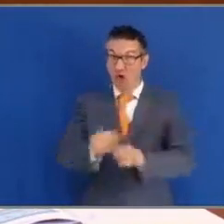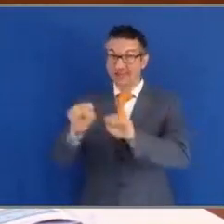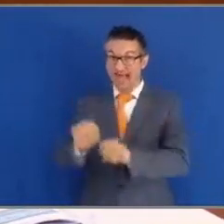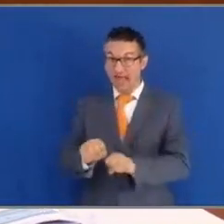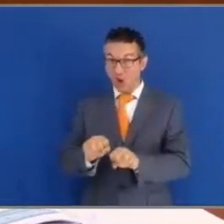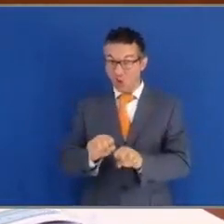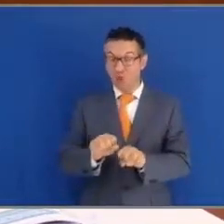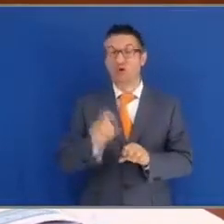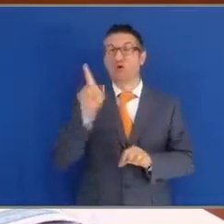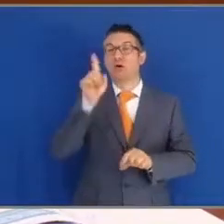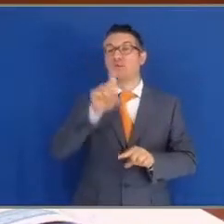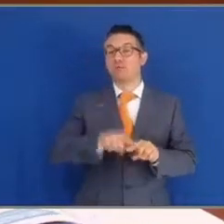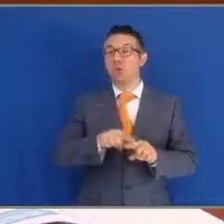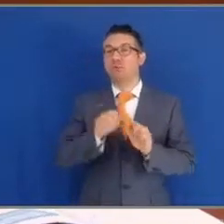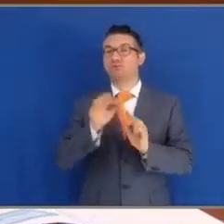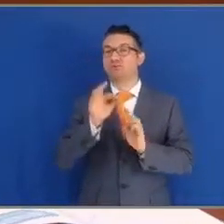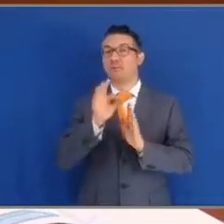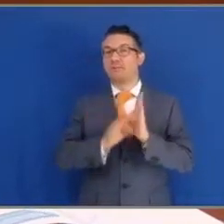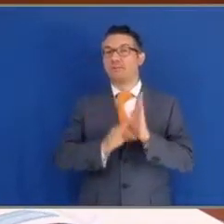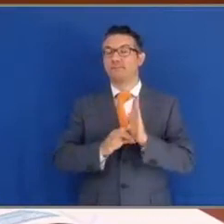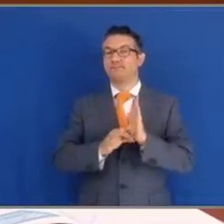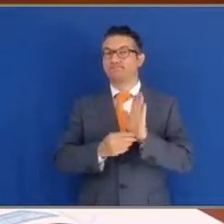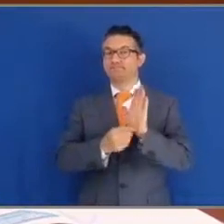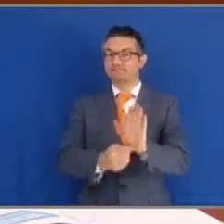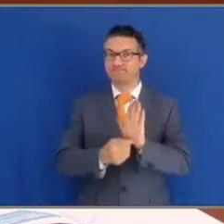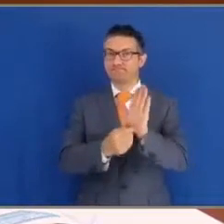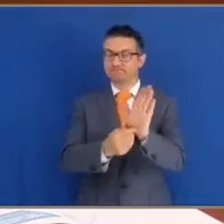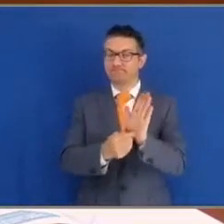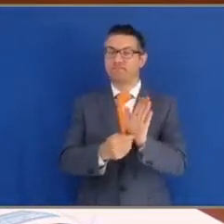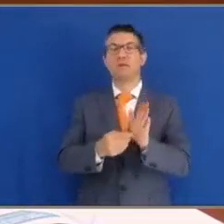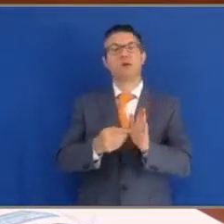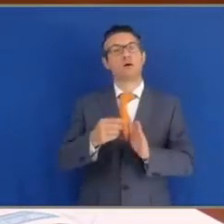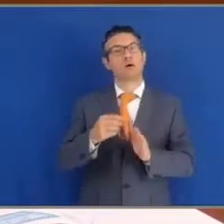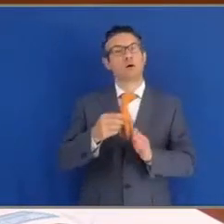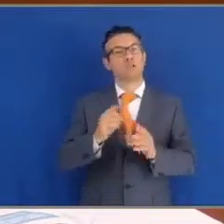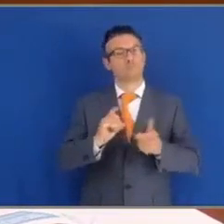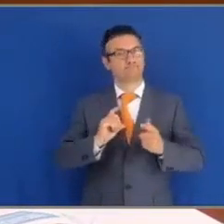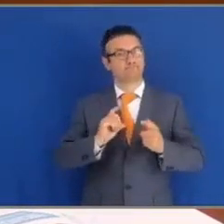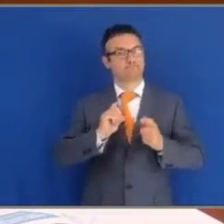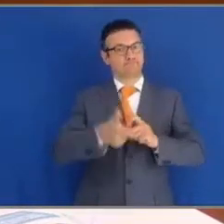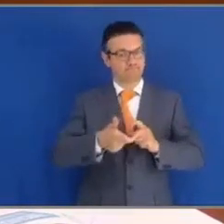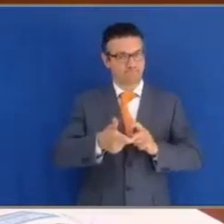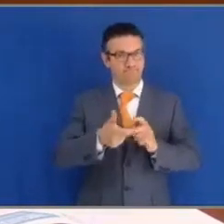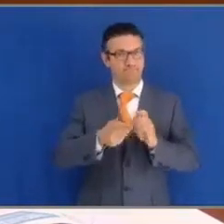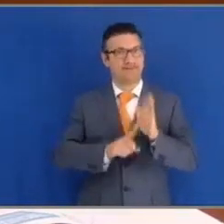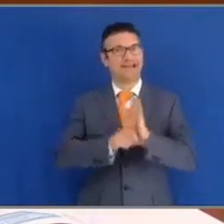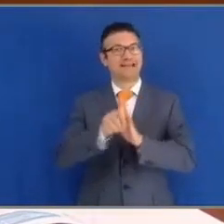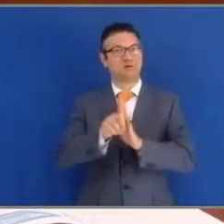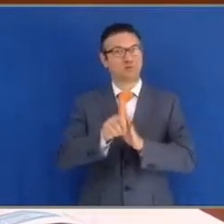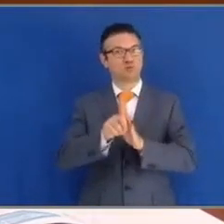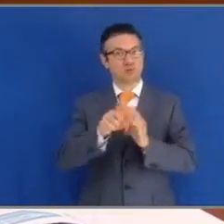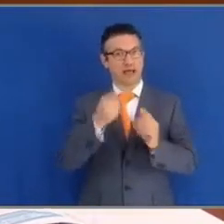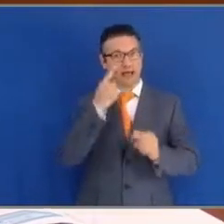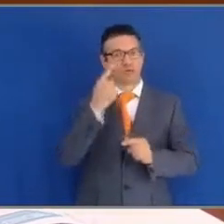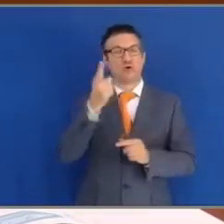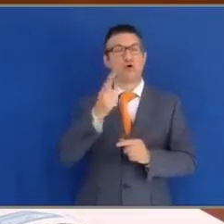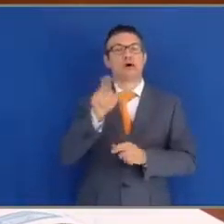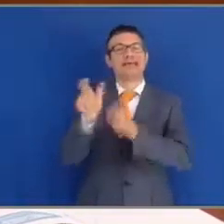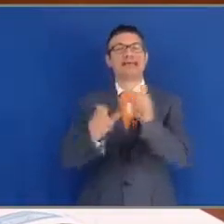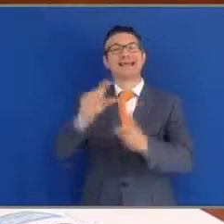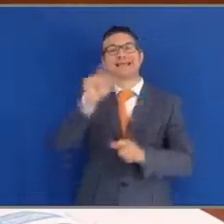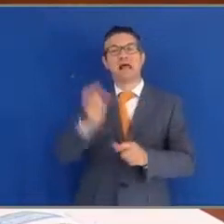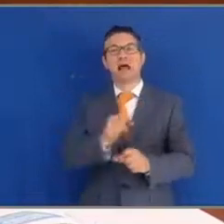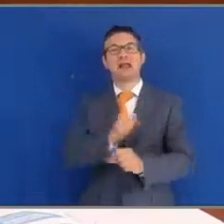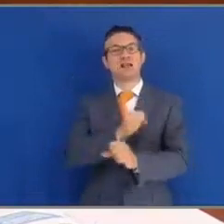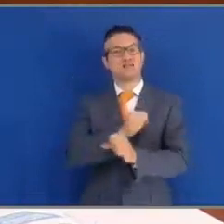hanno avuto fiducia in questa reazione. Oggi dobbiamo reagire alla crisi economica, produttiva